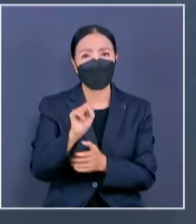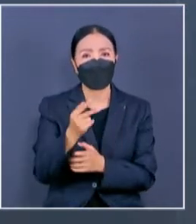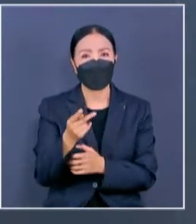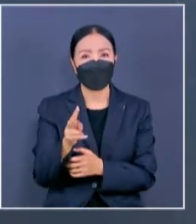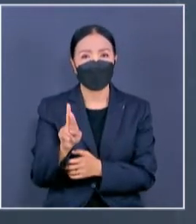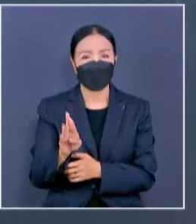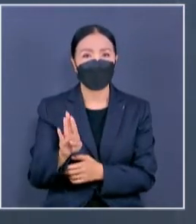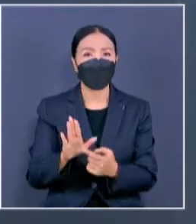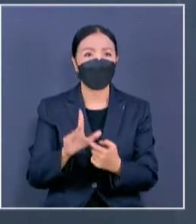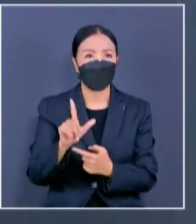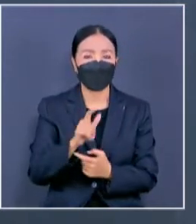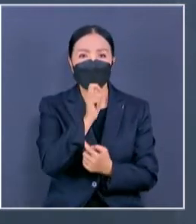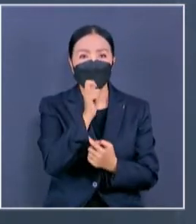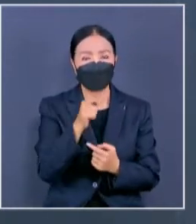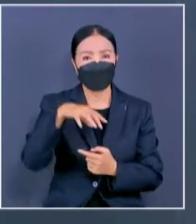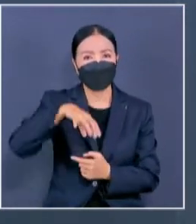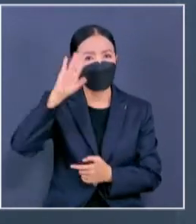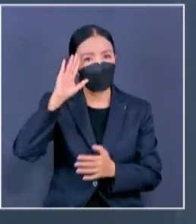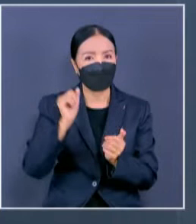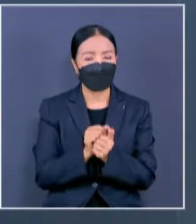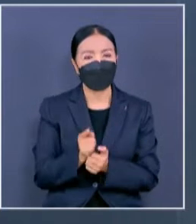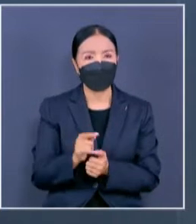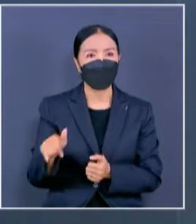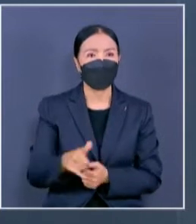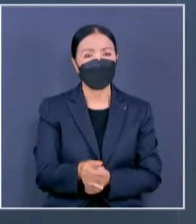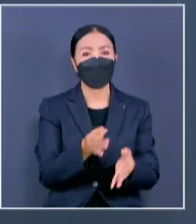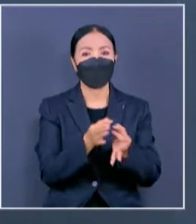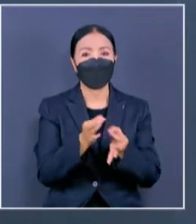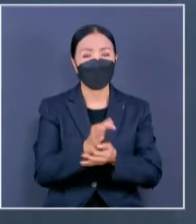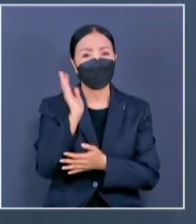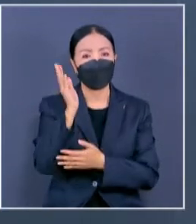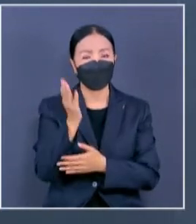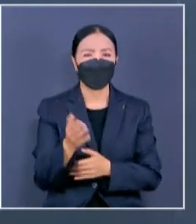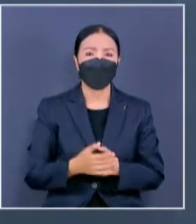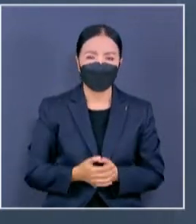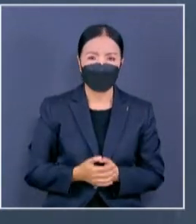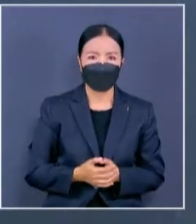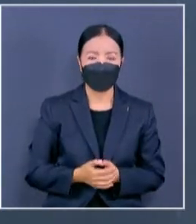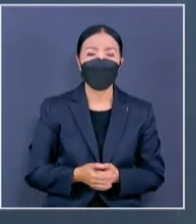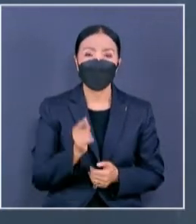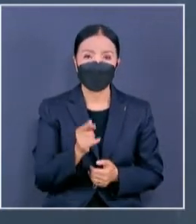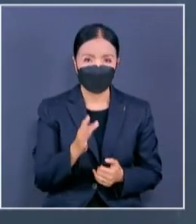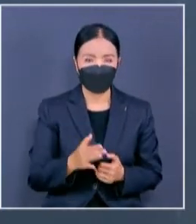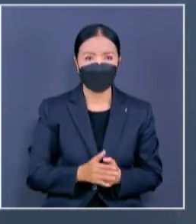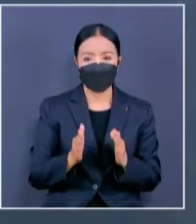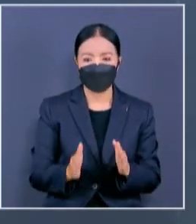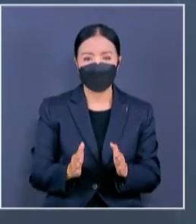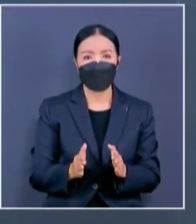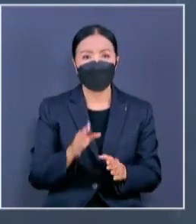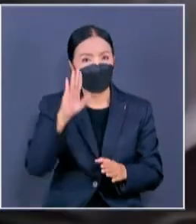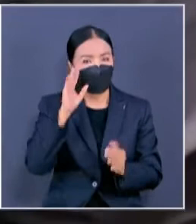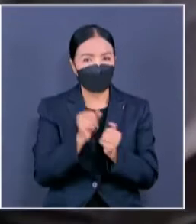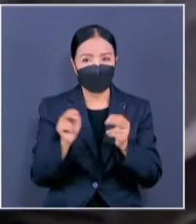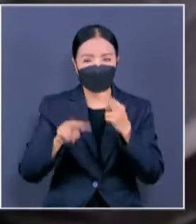าลในฐานะโฆษกกองบัญชาการตำรวจนครบาลออกมาชี้แจงค่ะบอกว่าจากข้อเท็จจริงทางพนักงานสอบสว